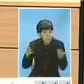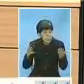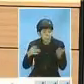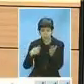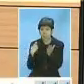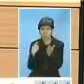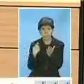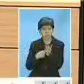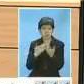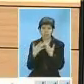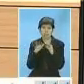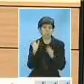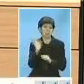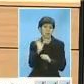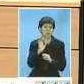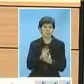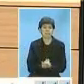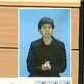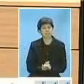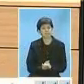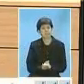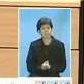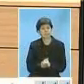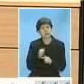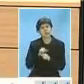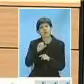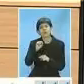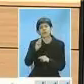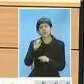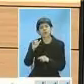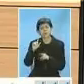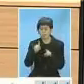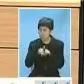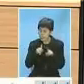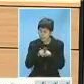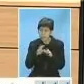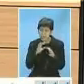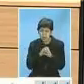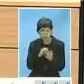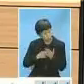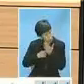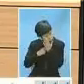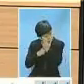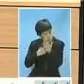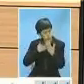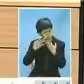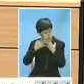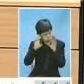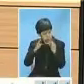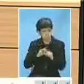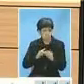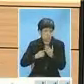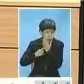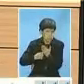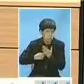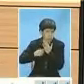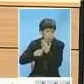ประกันตัวกรณีคุณสมยศก็ได้ยื่นขอประกันตัวไป6ครั้ง